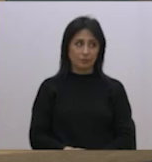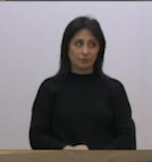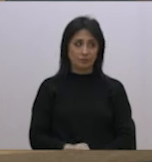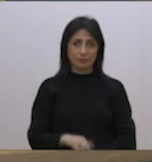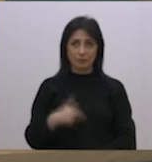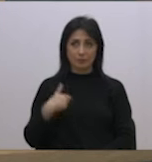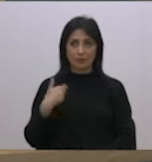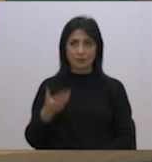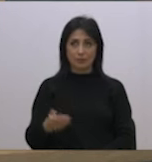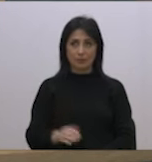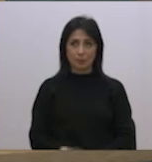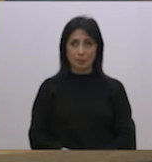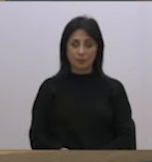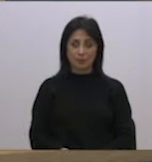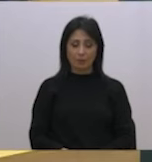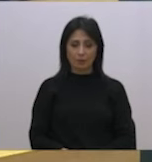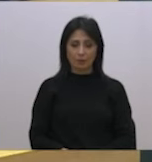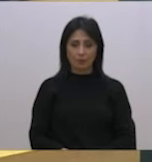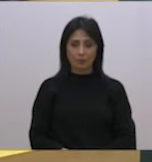Moge salvabit,